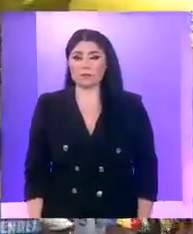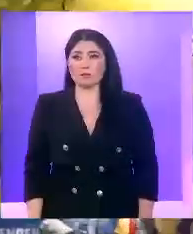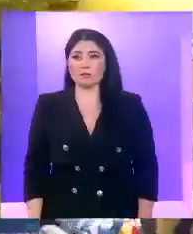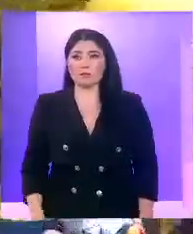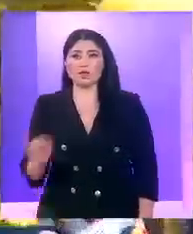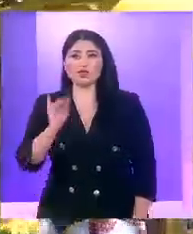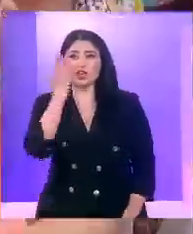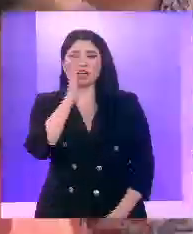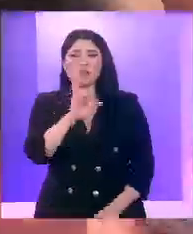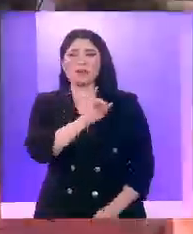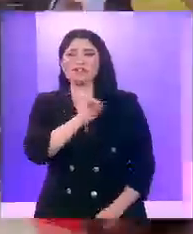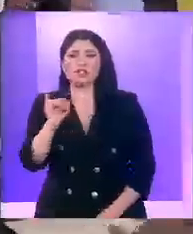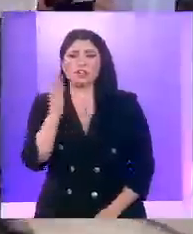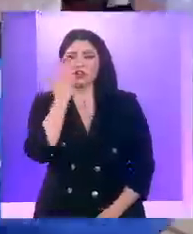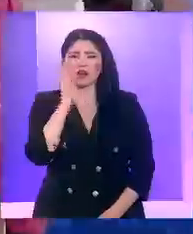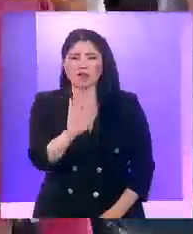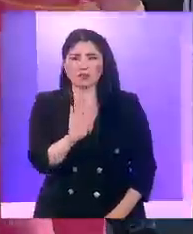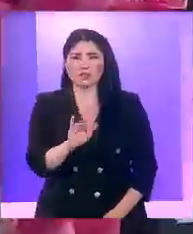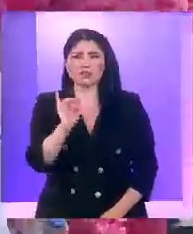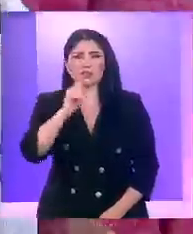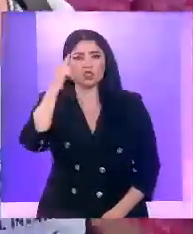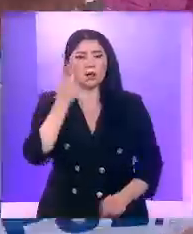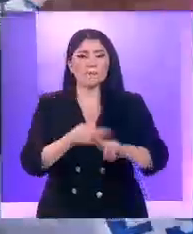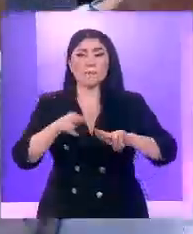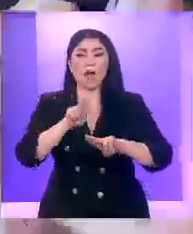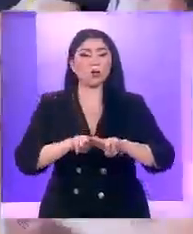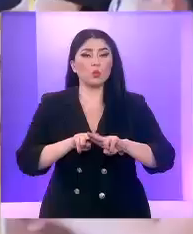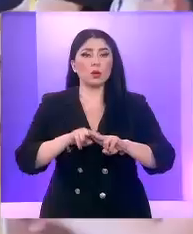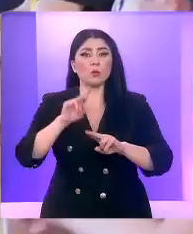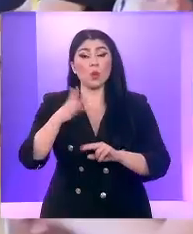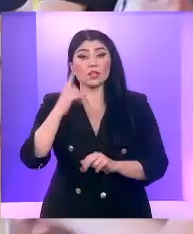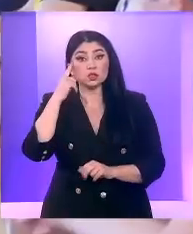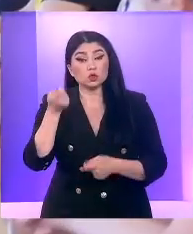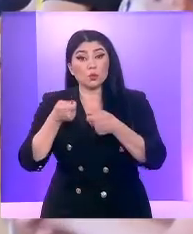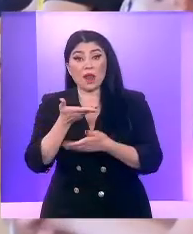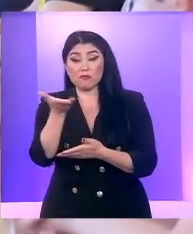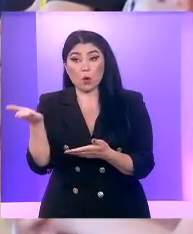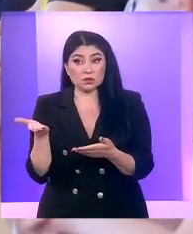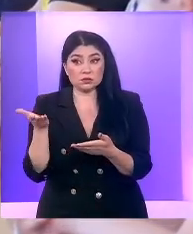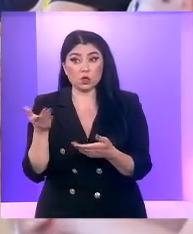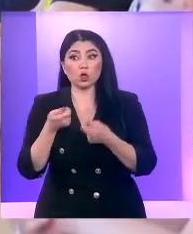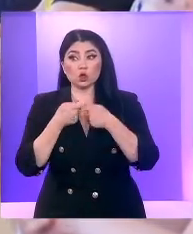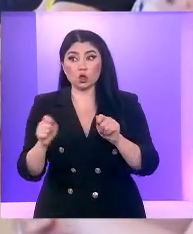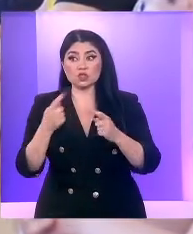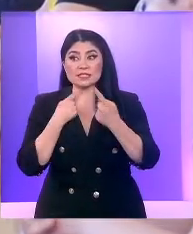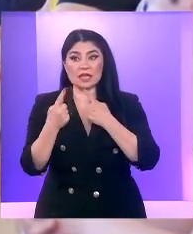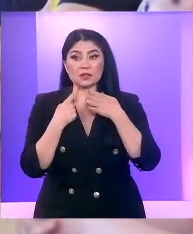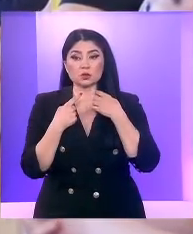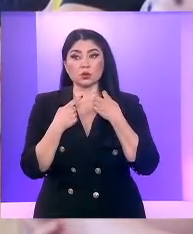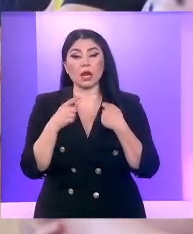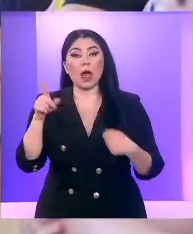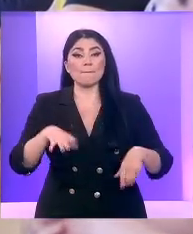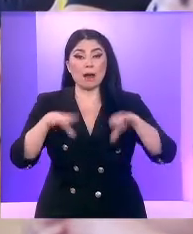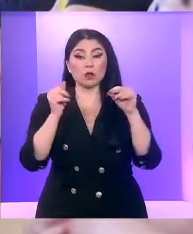Cine trădează pe cine trădează? Cine știe mai mult? Poate știți dumneavoastră că tot ceea ce s-a discutat